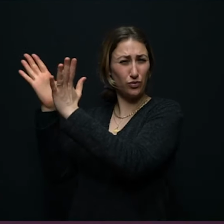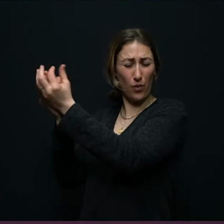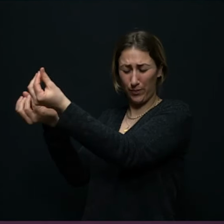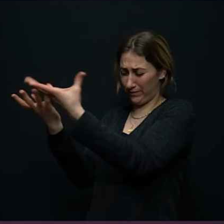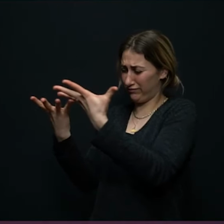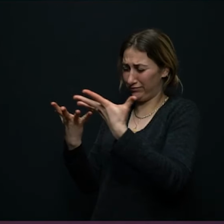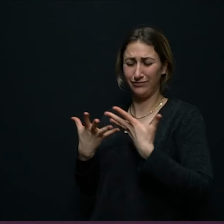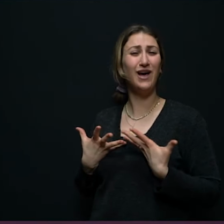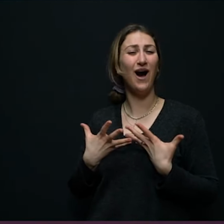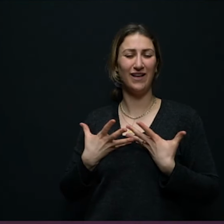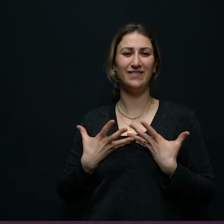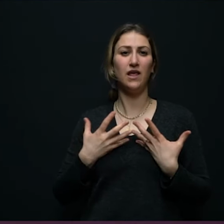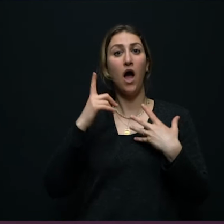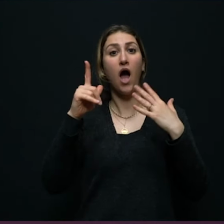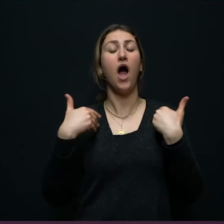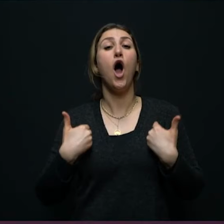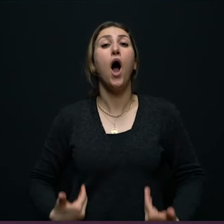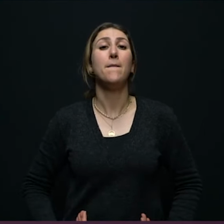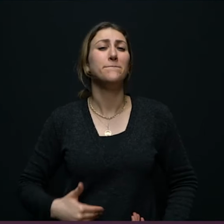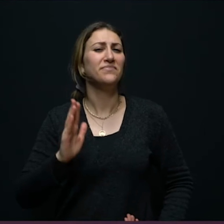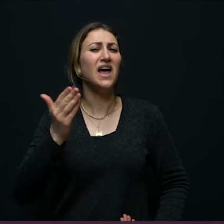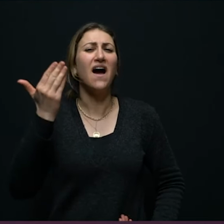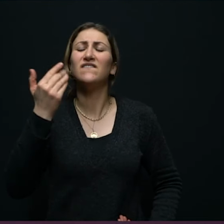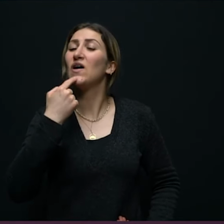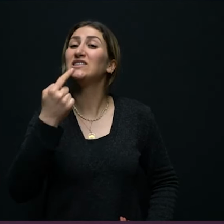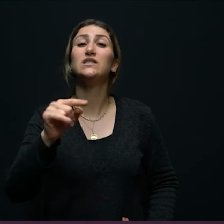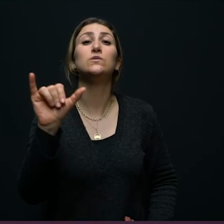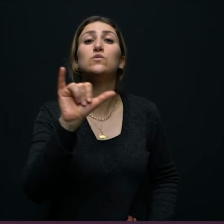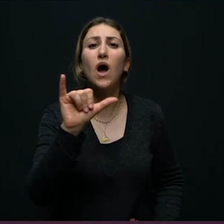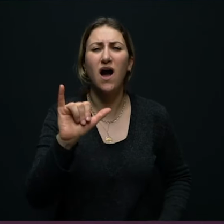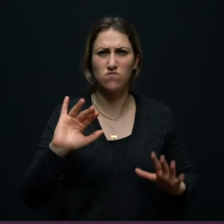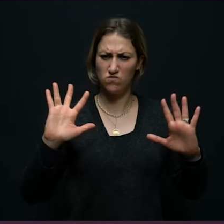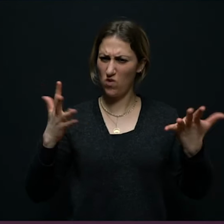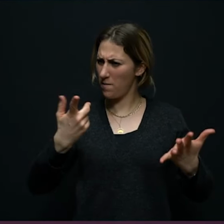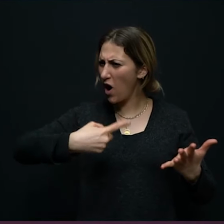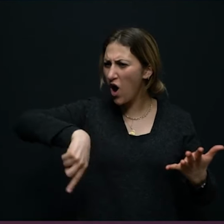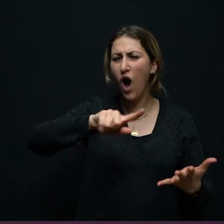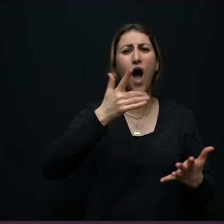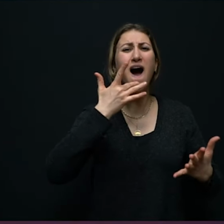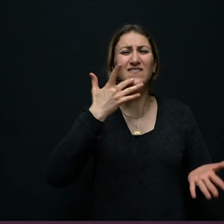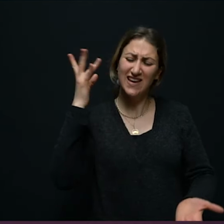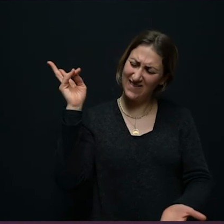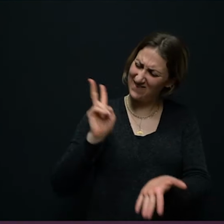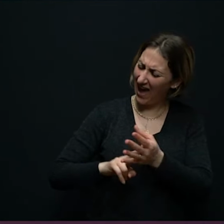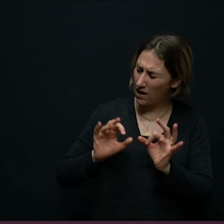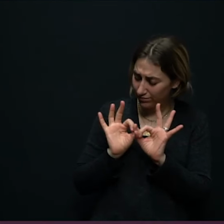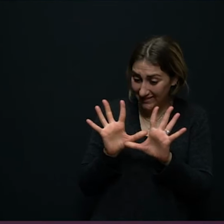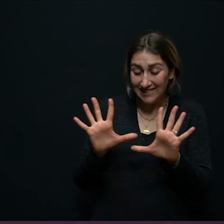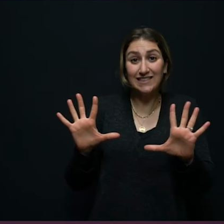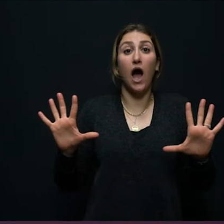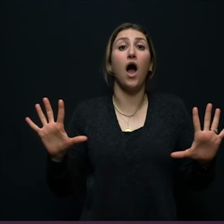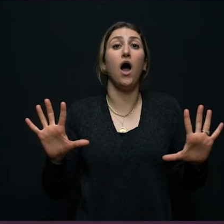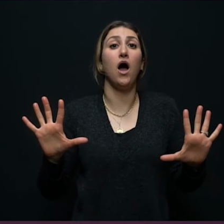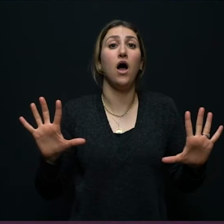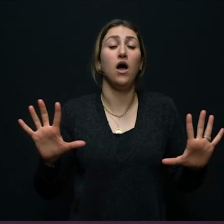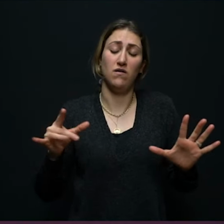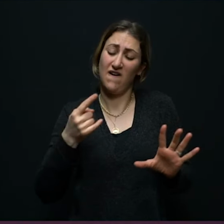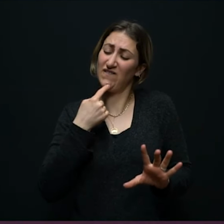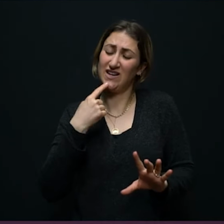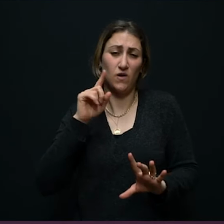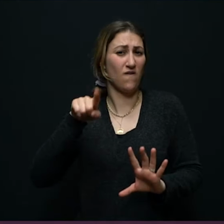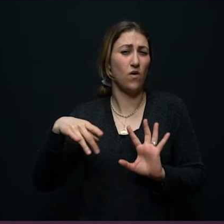cultive dans le cadre notre relation avec dieu s'il n'y a pas de relation avec dieu t'as pas envie de sainteté